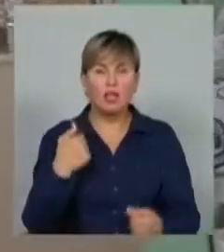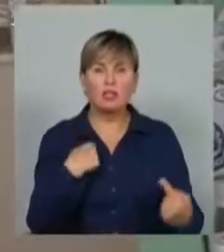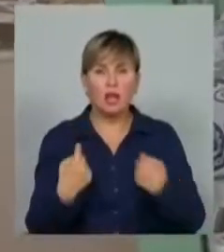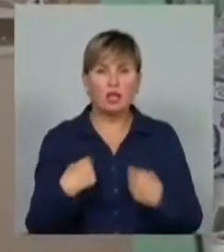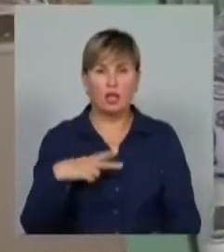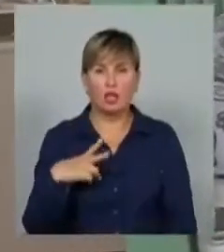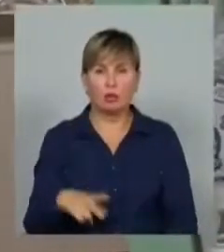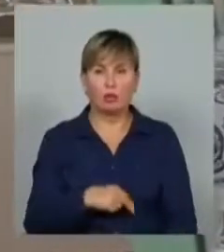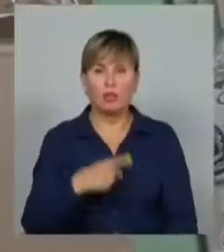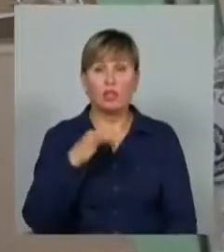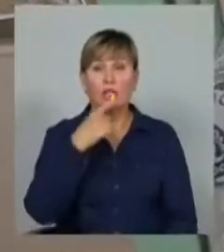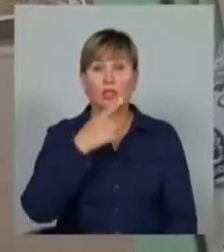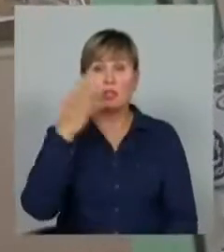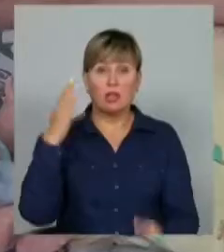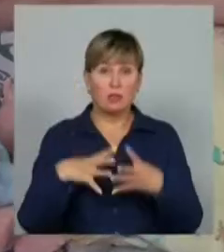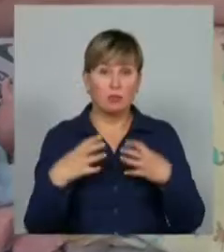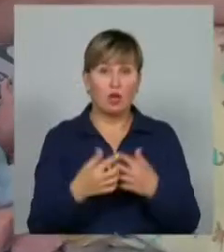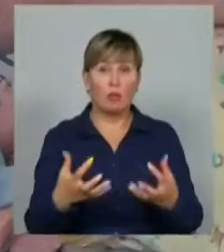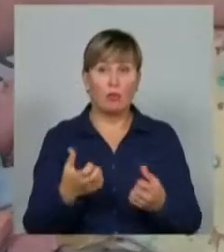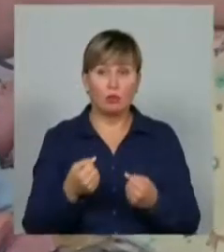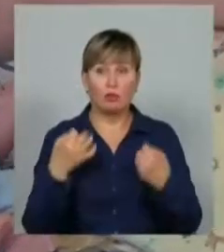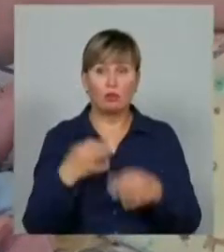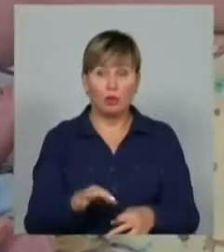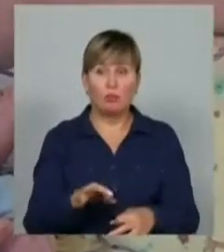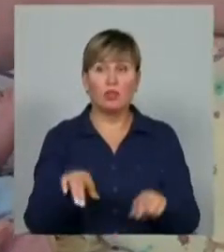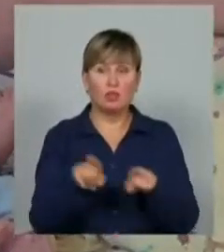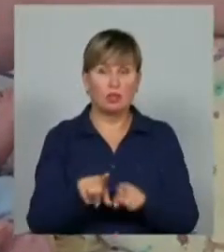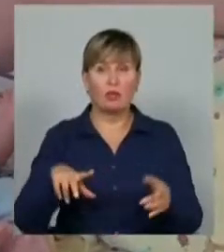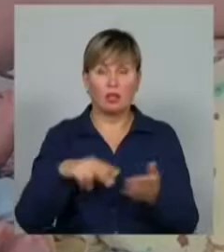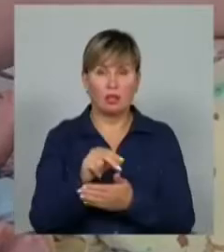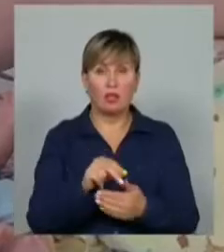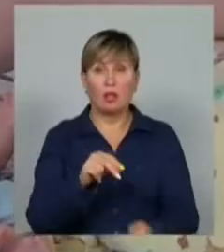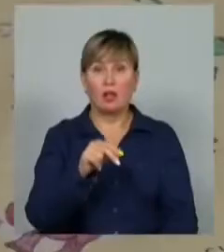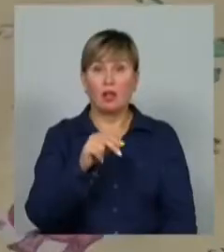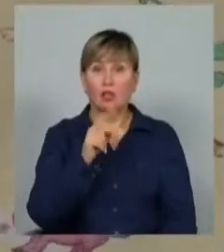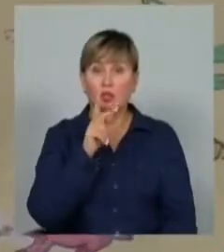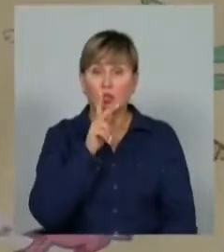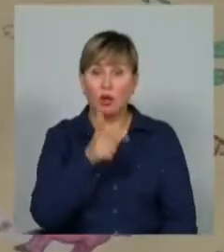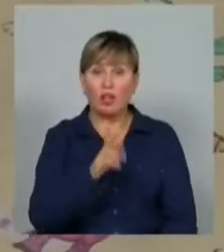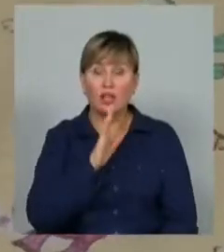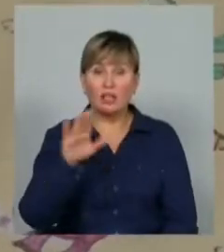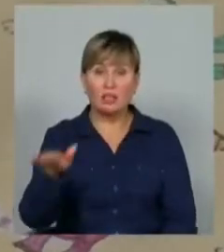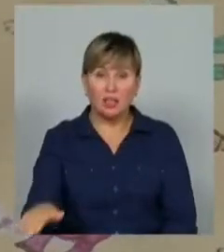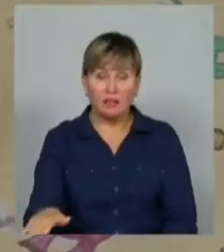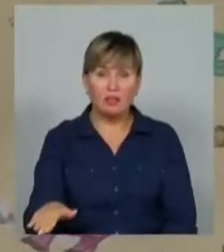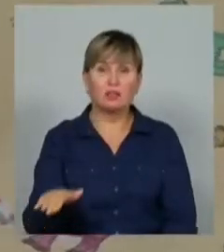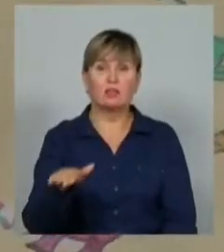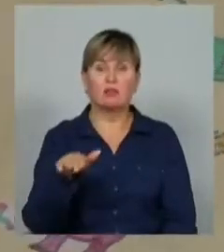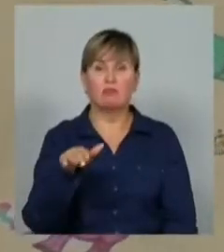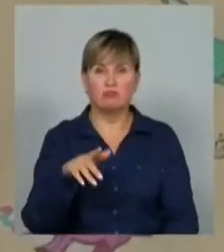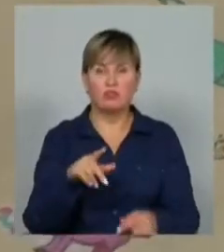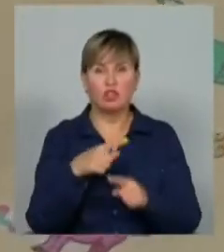страдания дочери. Совсем недавно семья получила доступ к препарату Спинраза. А 3-летняя Аяна – шанс и надежду на